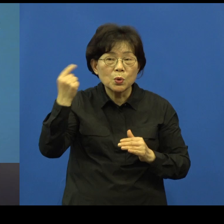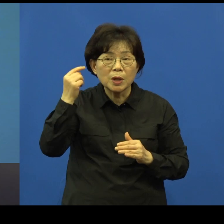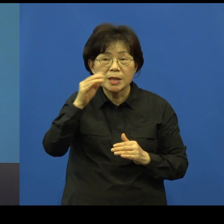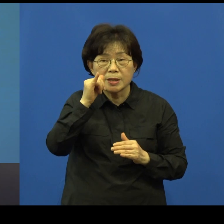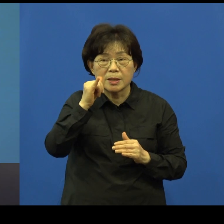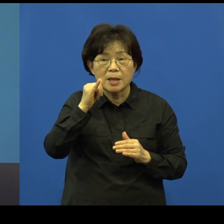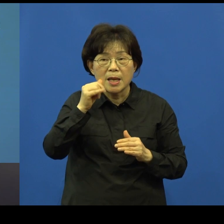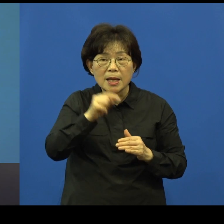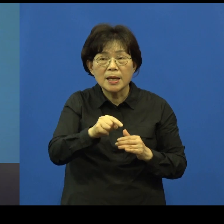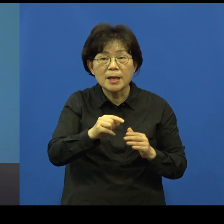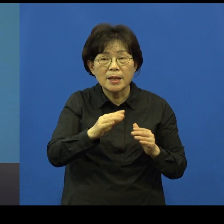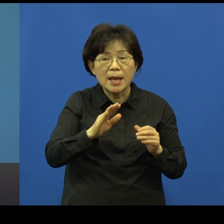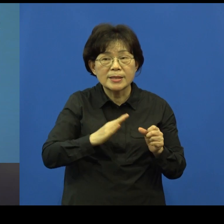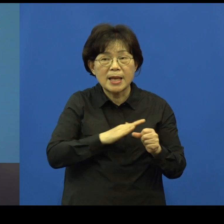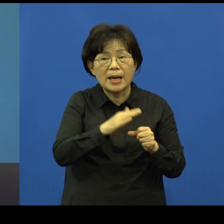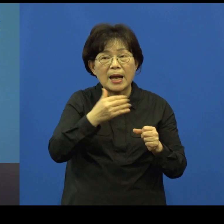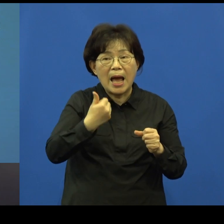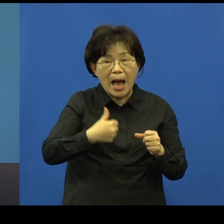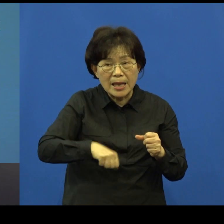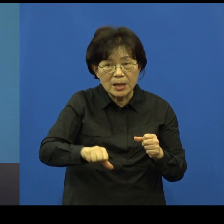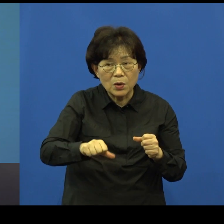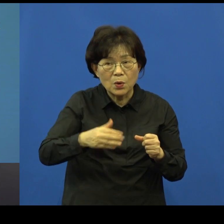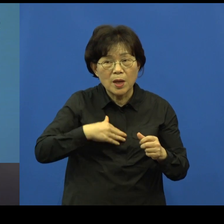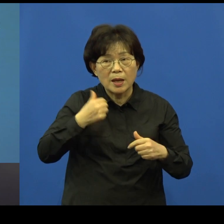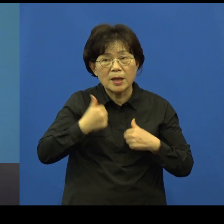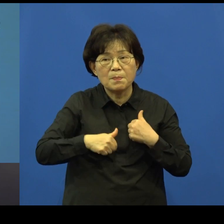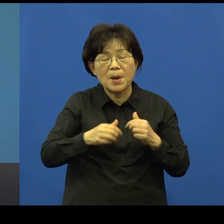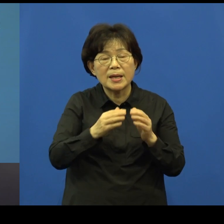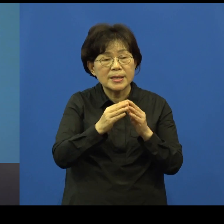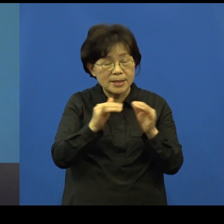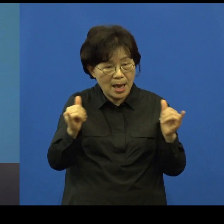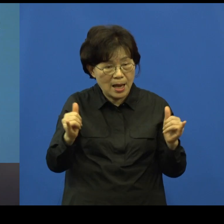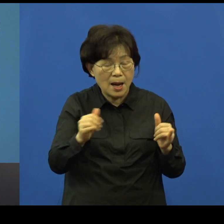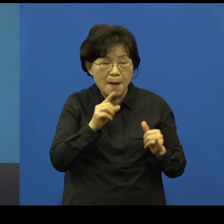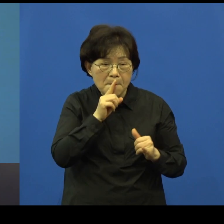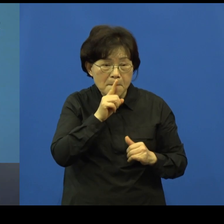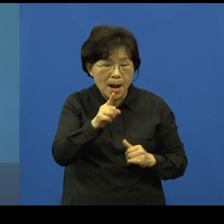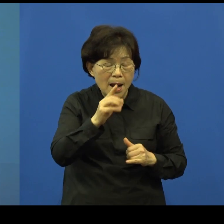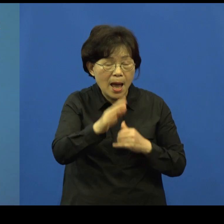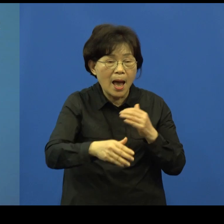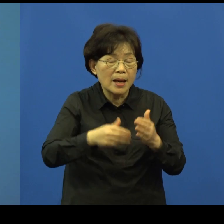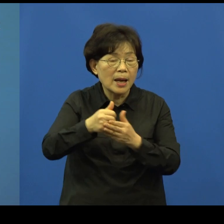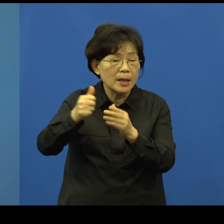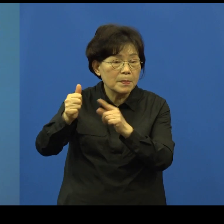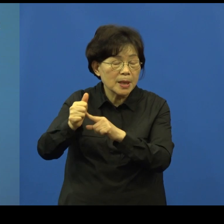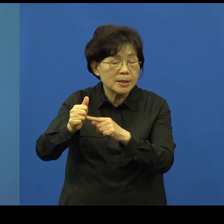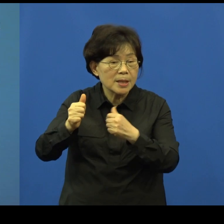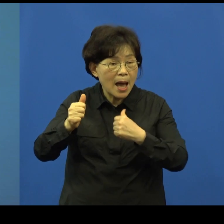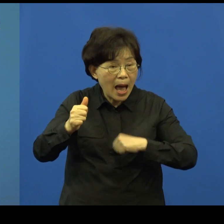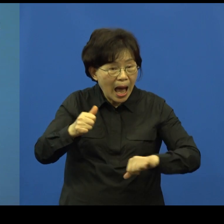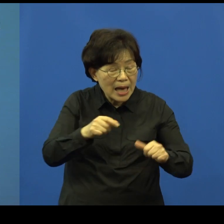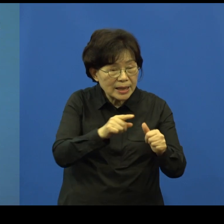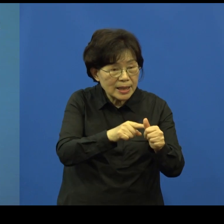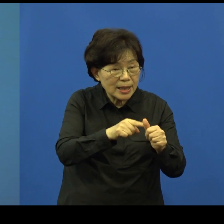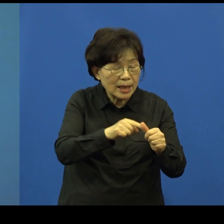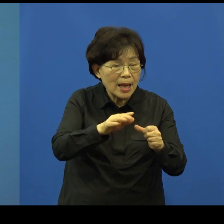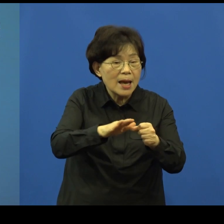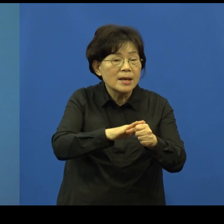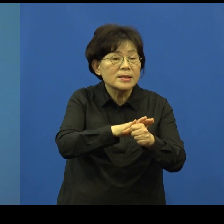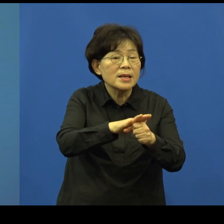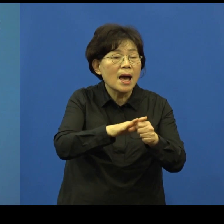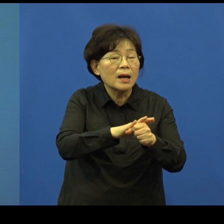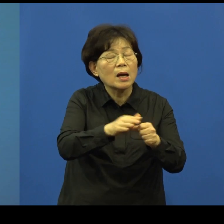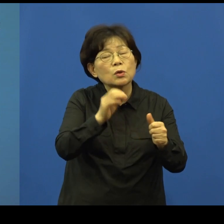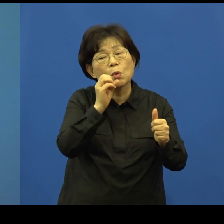하십니다. 이는 내 사랑하는 아들이요. 여러분 하나님이 아들에게 사랑한다고